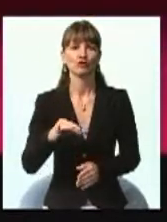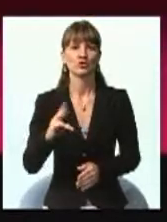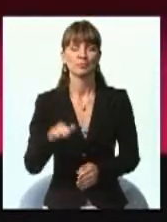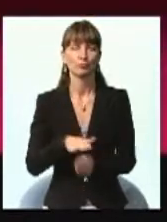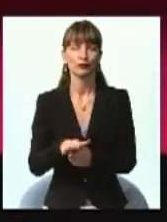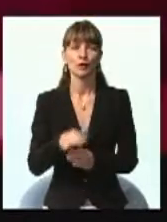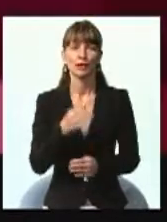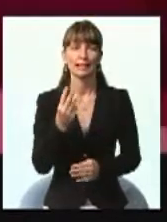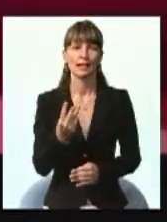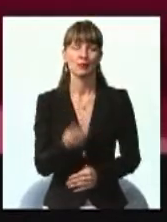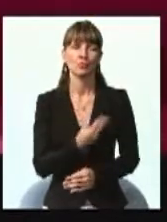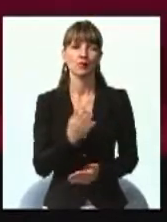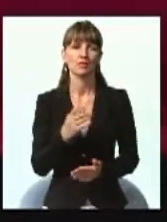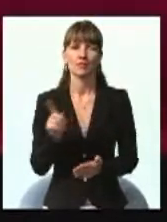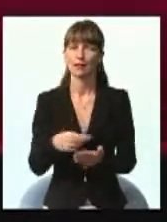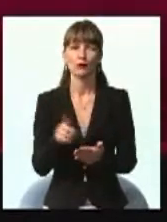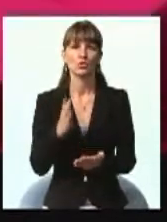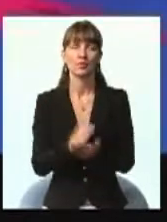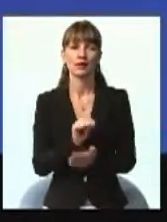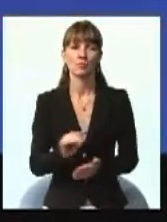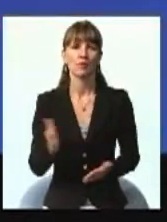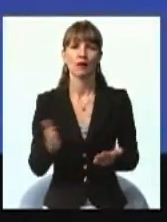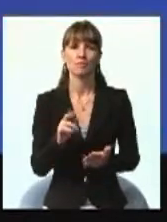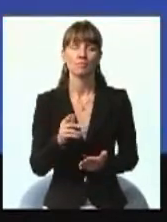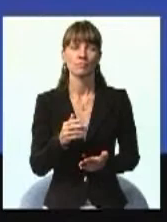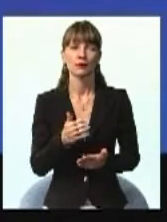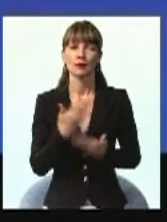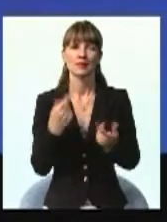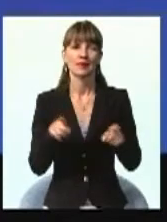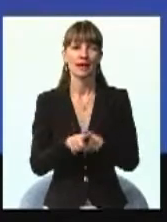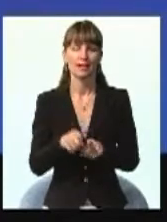Ні за що не повірю, що є малеча, яка б не мріяла про таке диво.